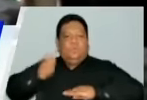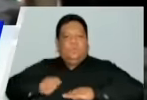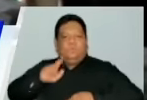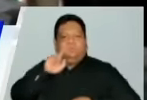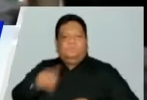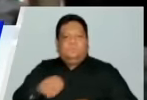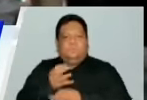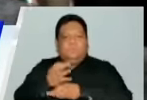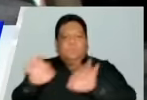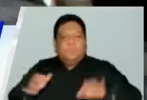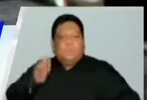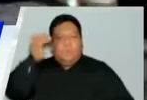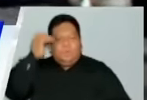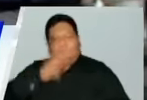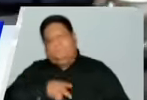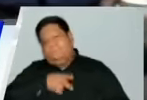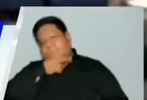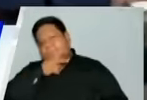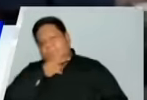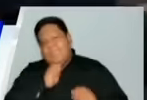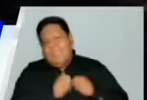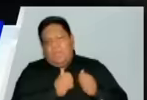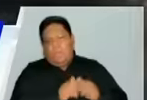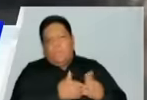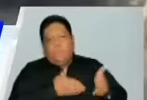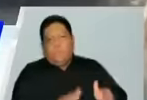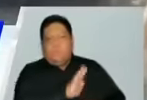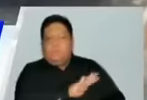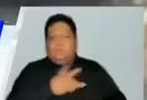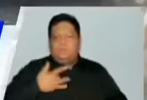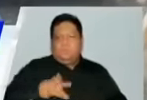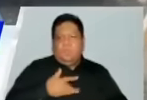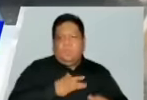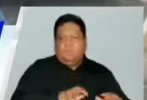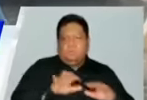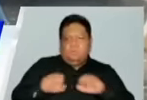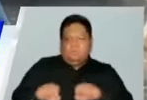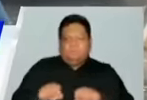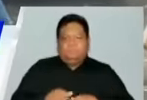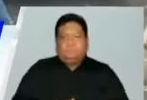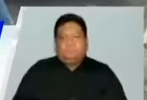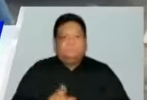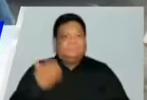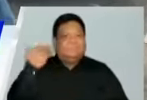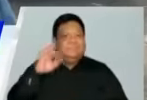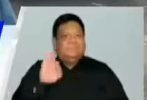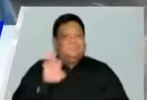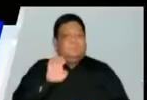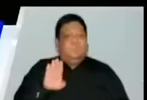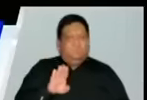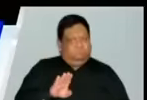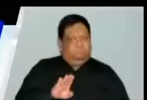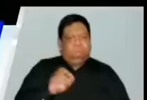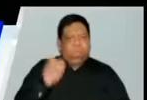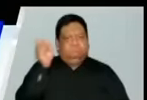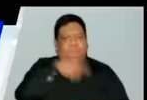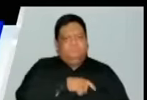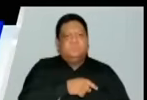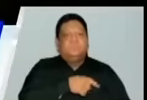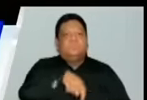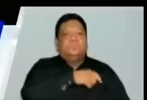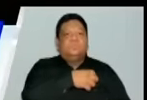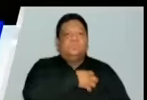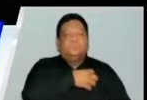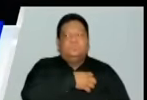paraan ng pag-aresto at jurisdiksyon. Pebrero nang arestuhin sina Castro ng walang warrant of arrest ng Katanawan Municipal Police para sa